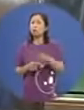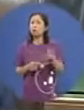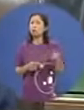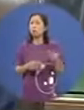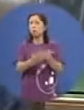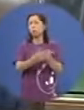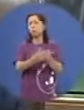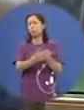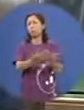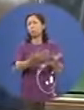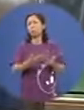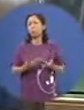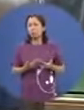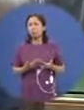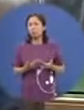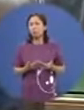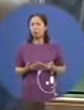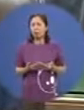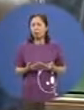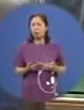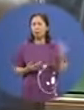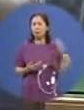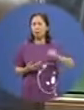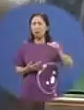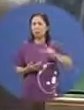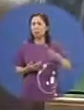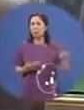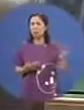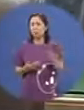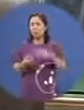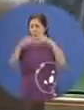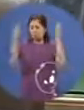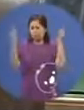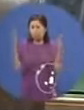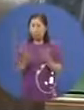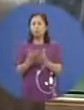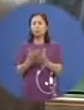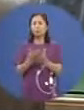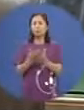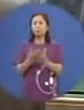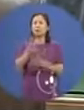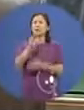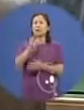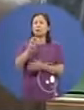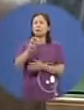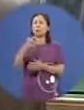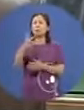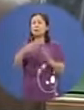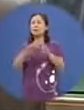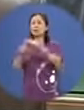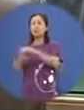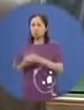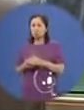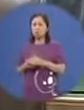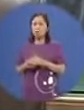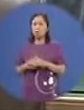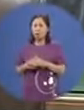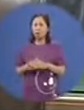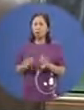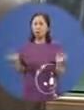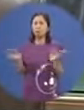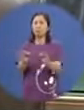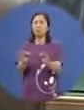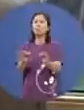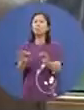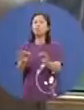りますかと言って、それでもう現在は全市町村30市町村全額公費負担な